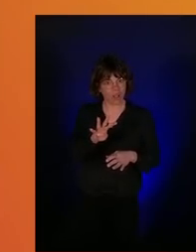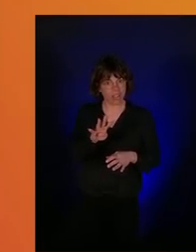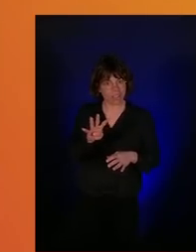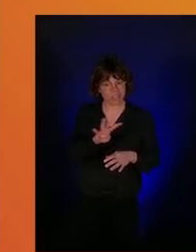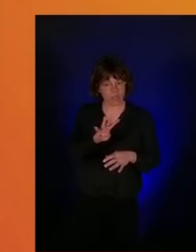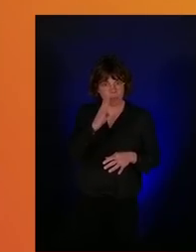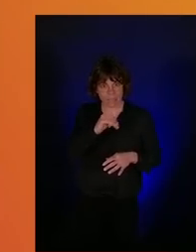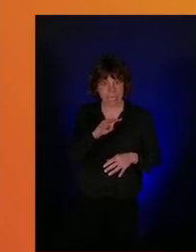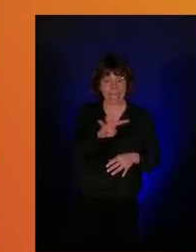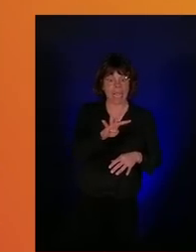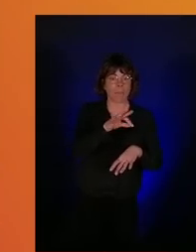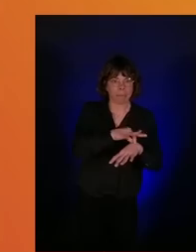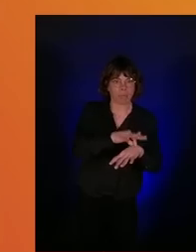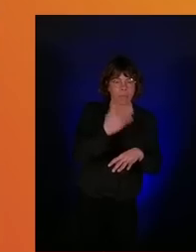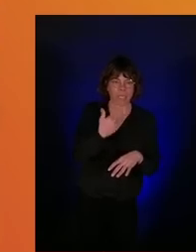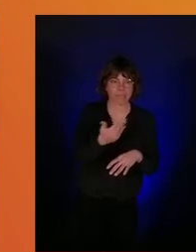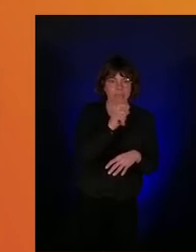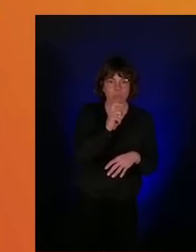16h40. Merci les camarades, à tout à l'heure.